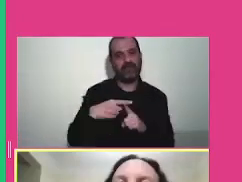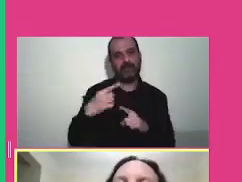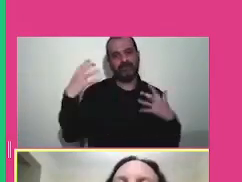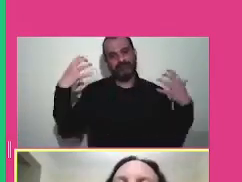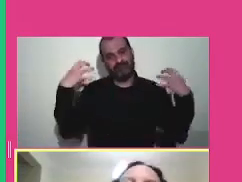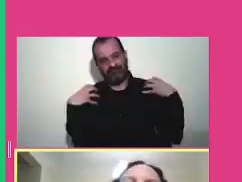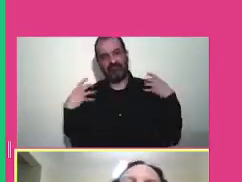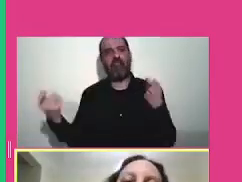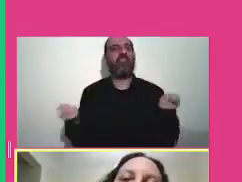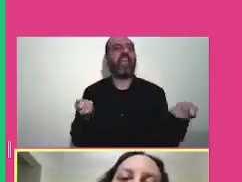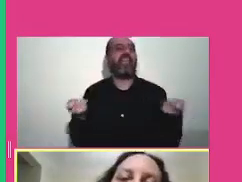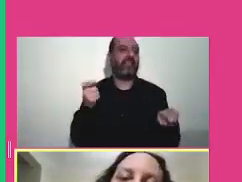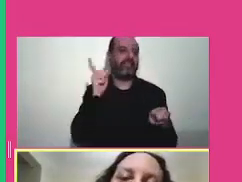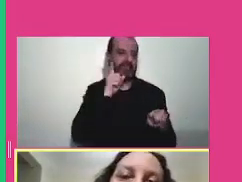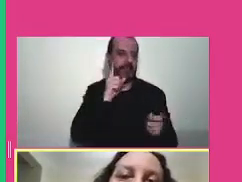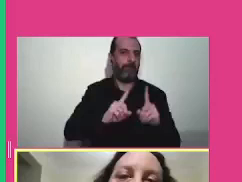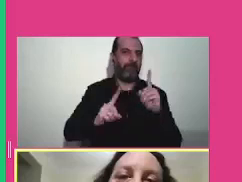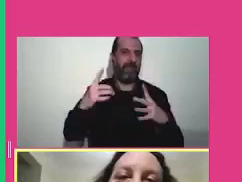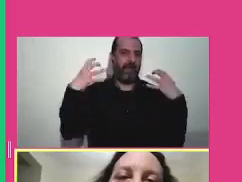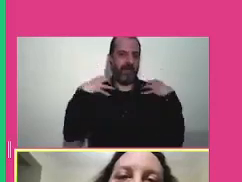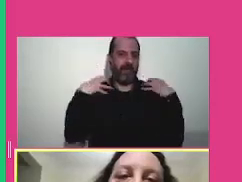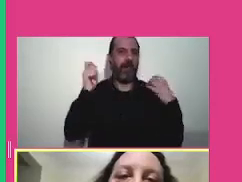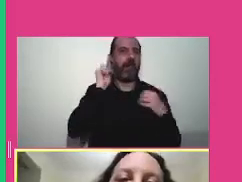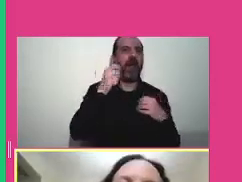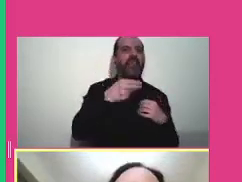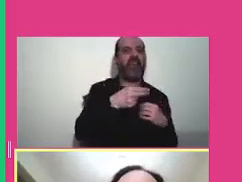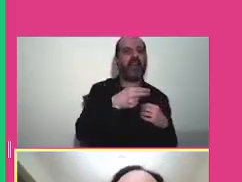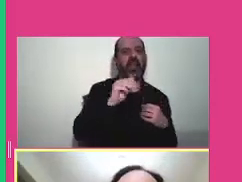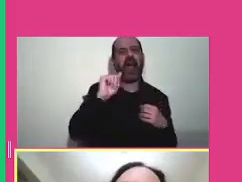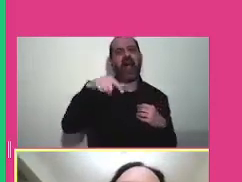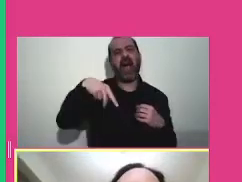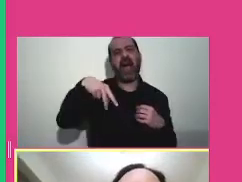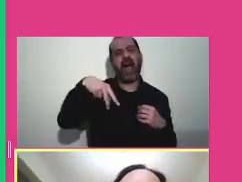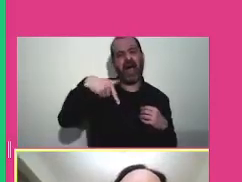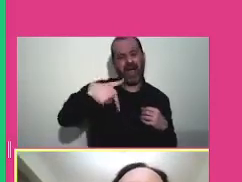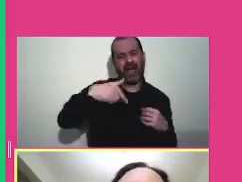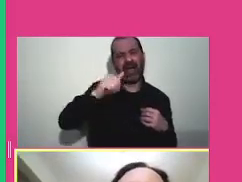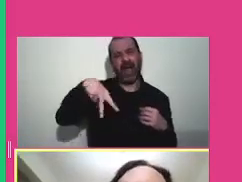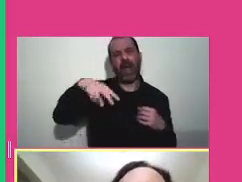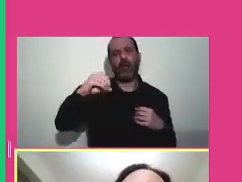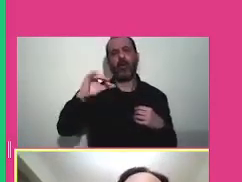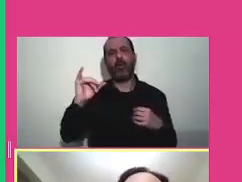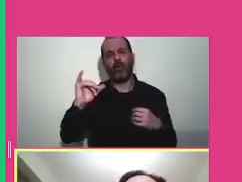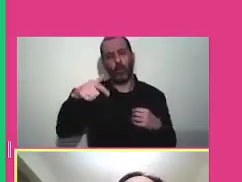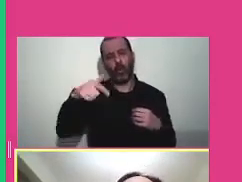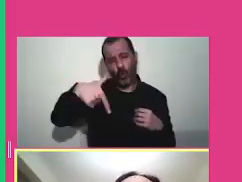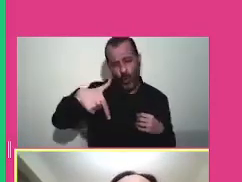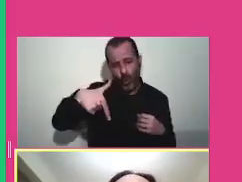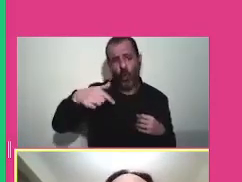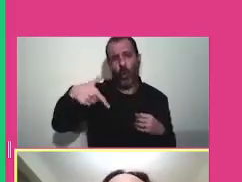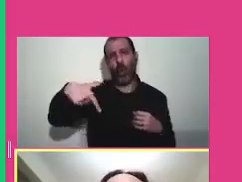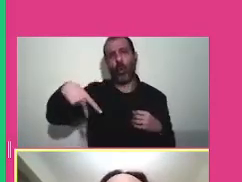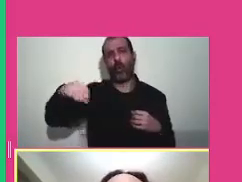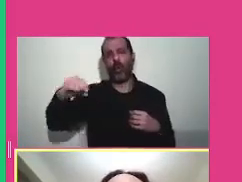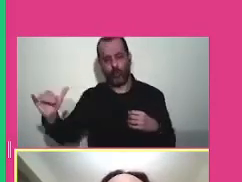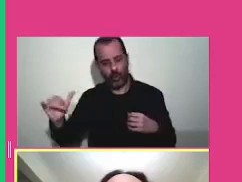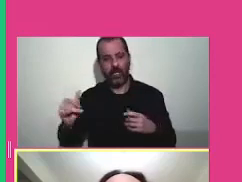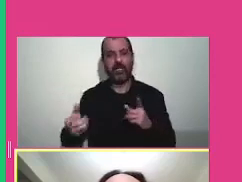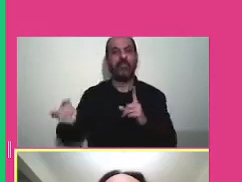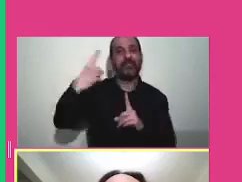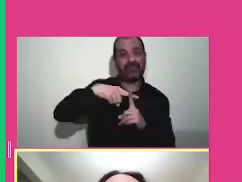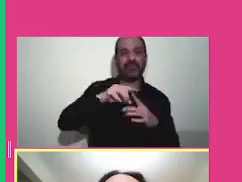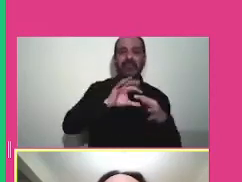του προγράμματος, τη Θενό Αγαλόγλου, αλλά και τους συνεργάτες μας από το Περπατώ, το Φροντίζω και τα